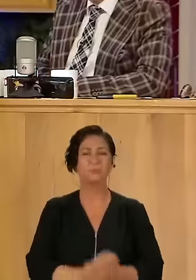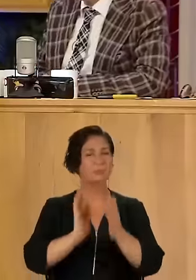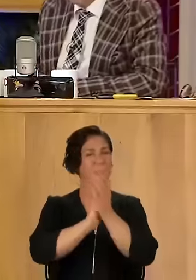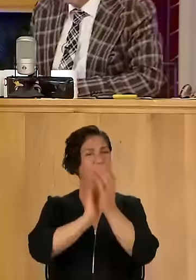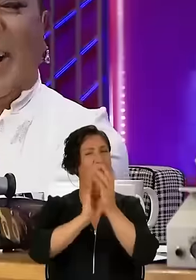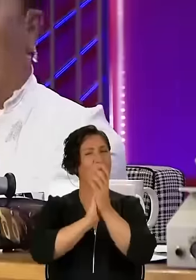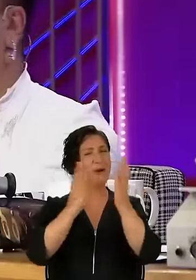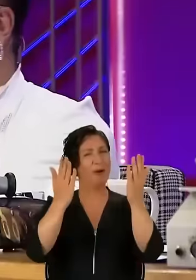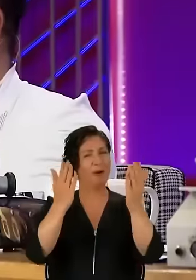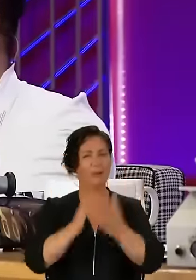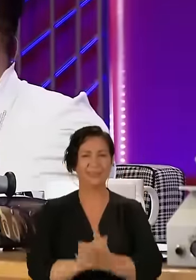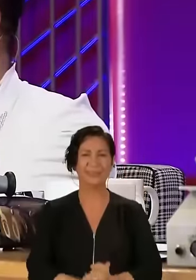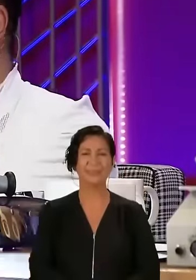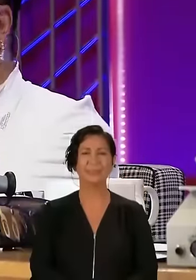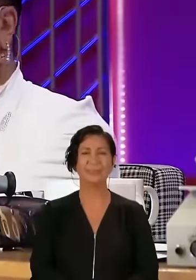Bravo.